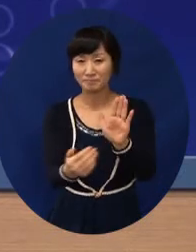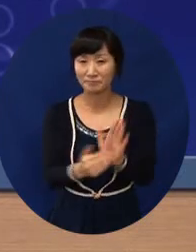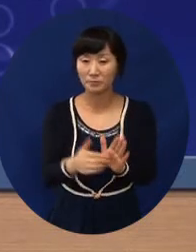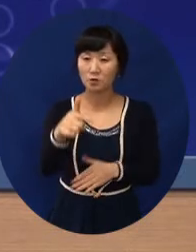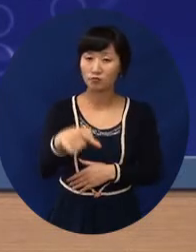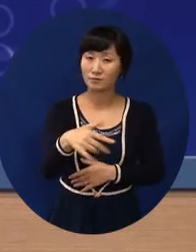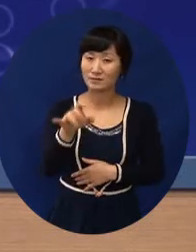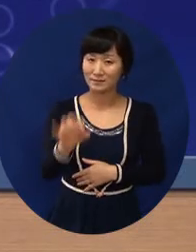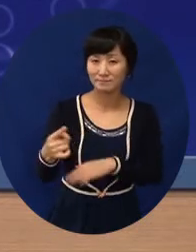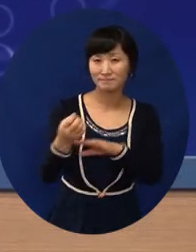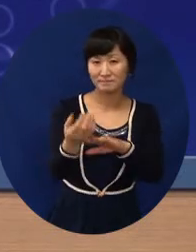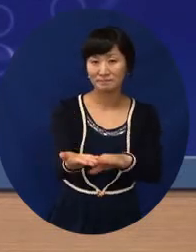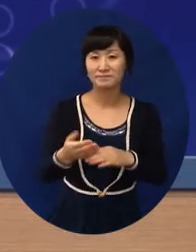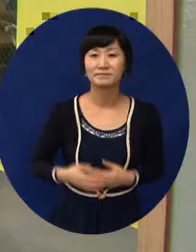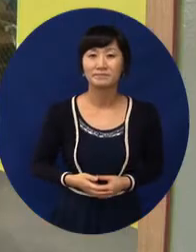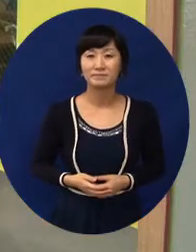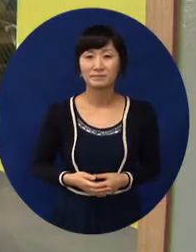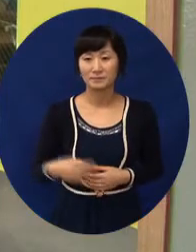구지은 리포터의 보도입니다.